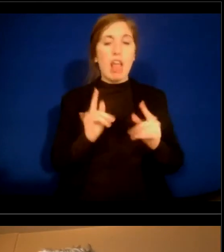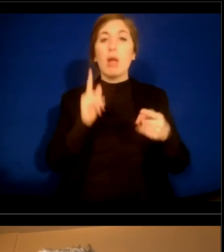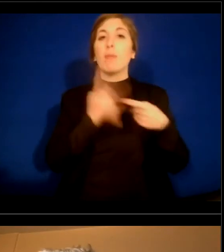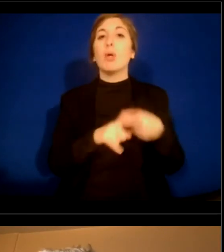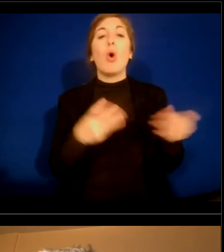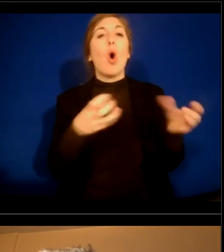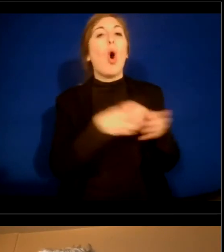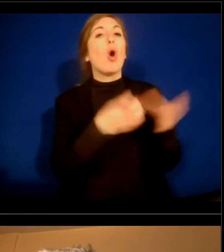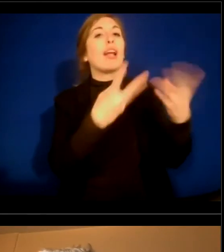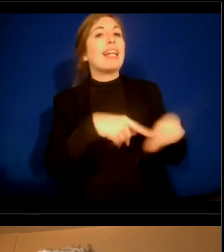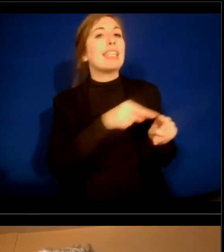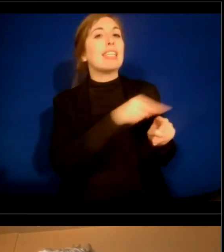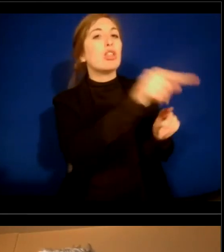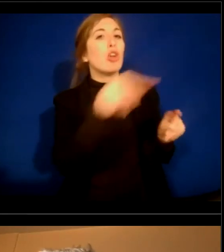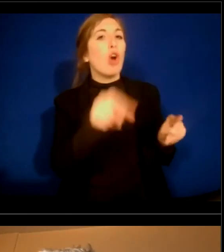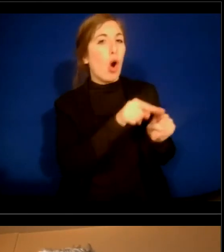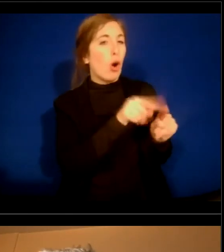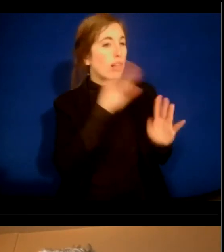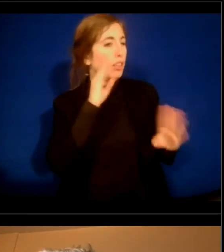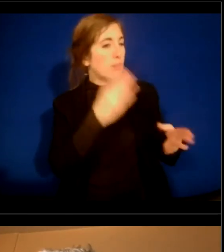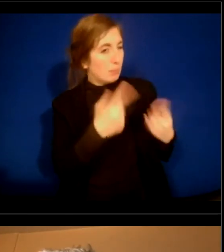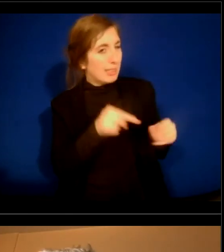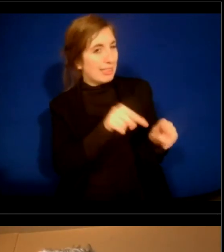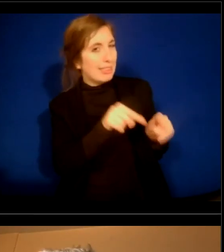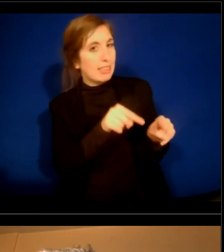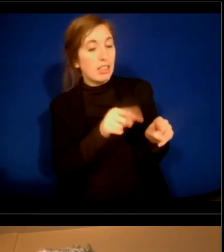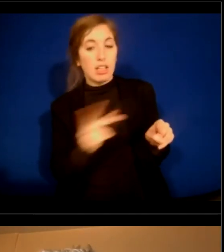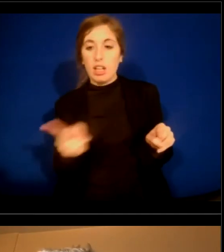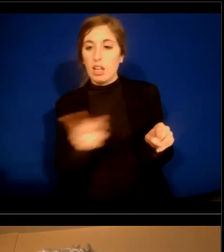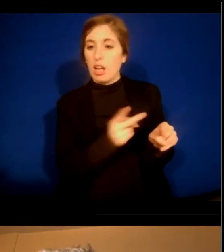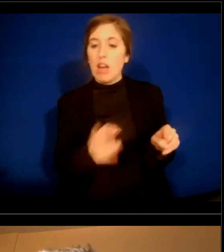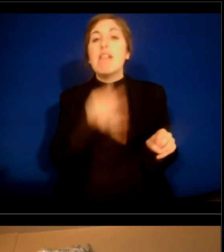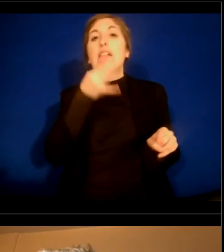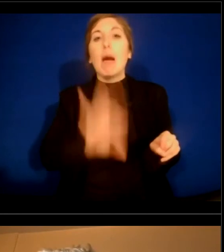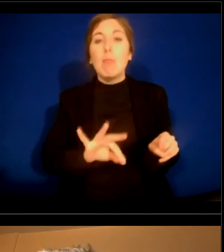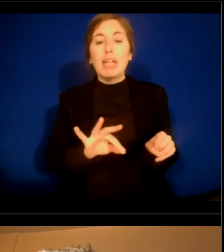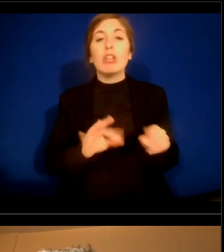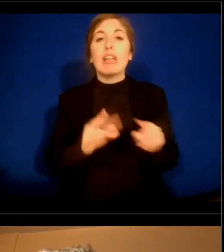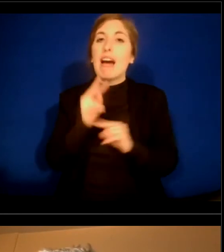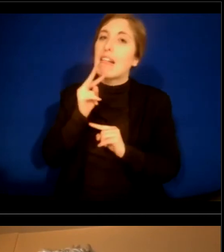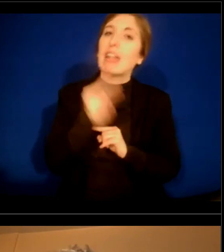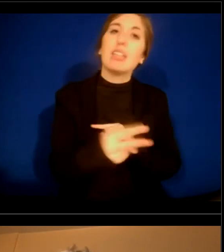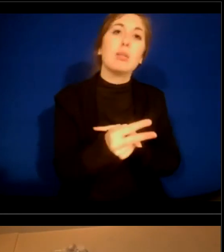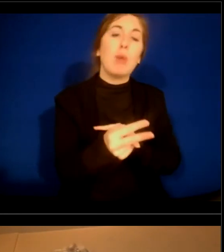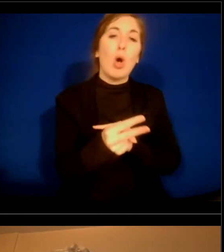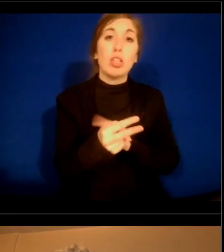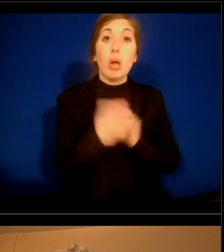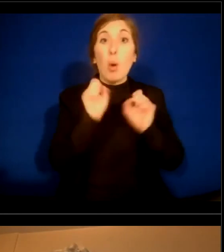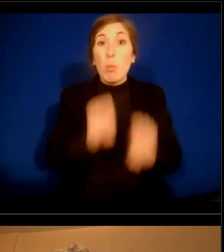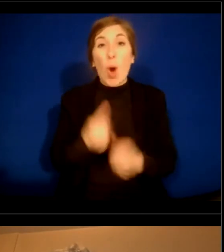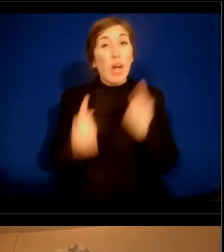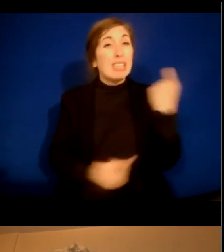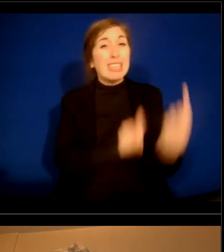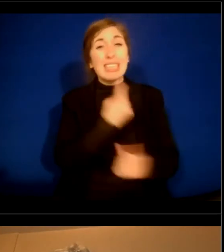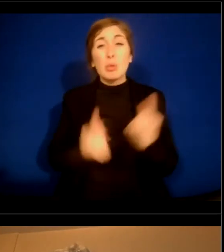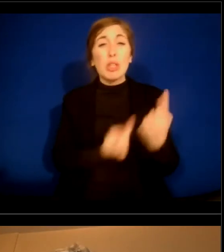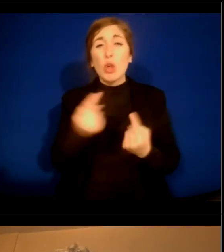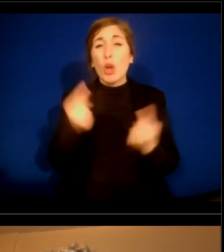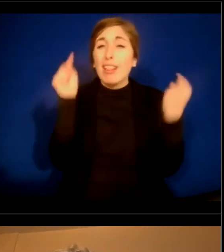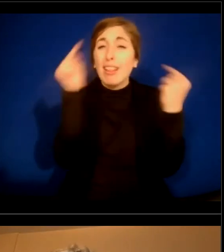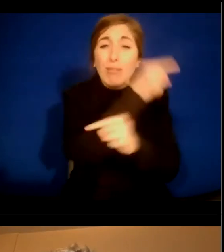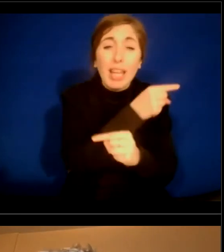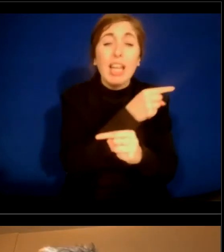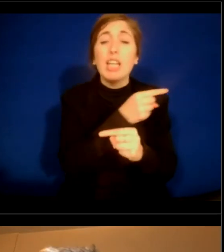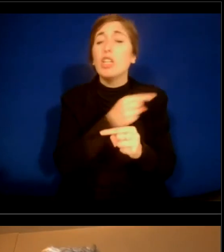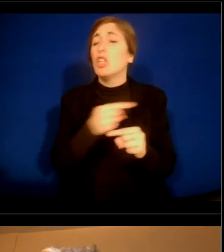Ci terrei particolarmente a ringraziarvi per aver ospitato InterSOS questa sera, davvero, e ringrazio tutti e tutte le